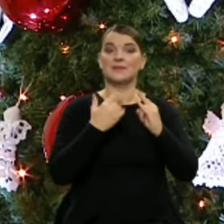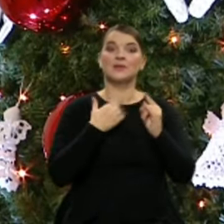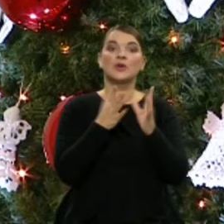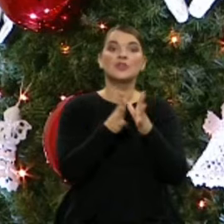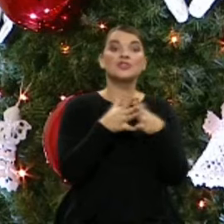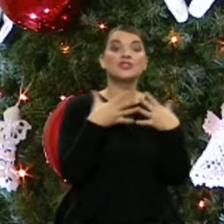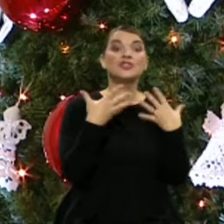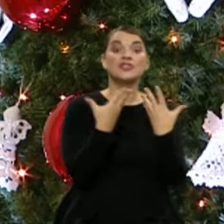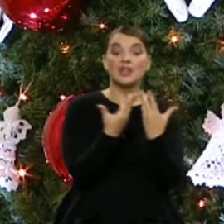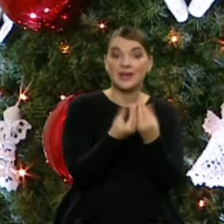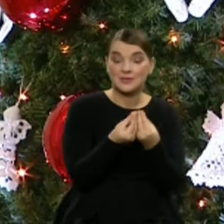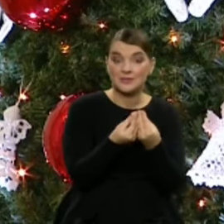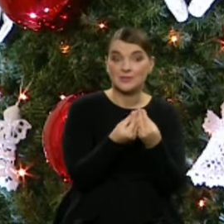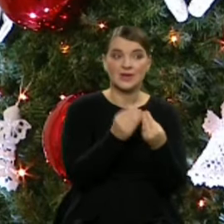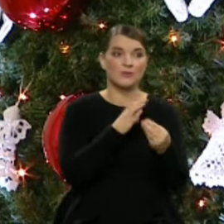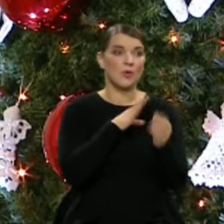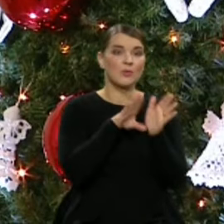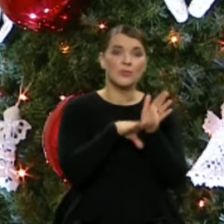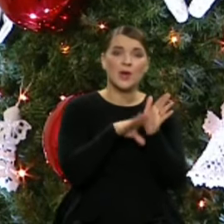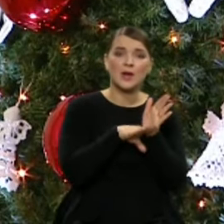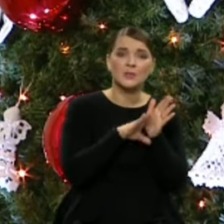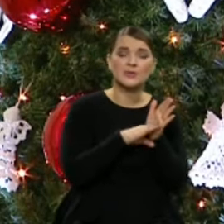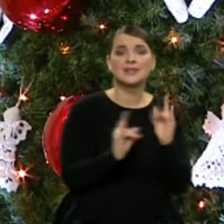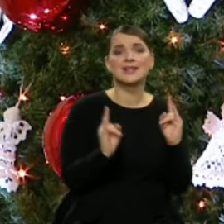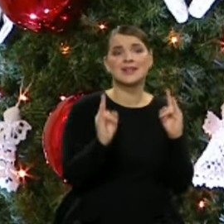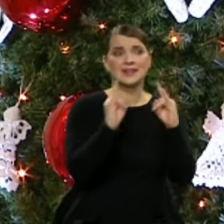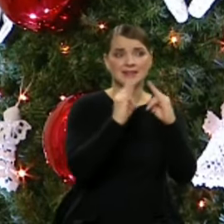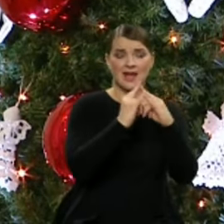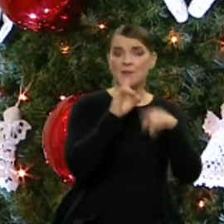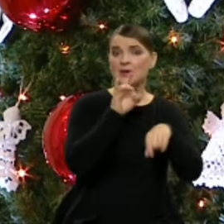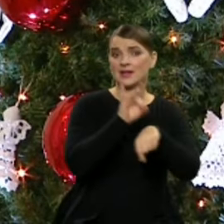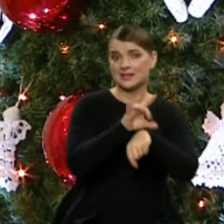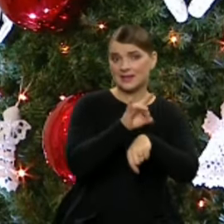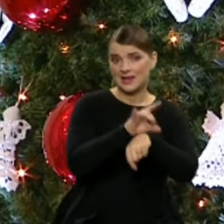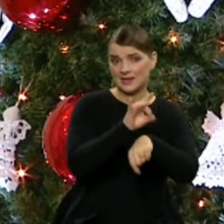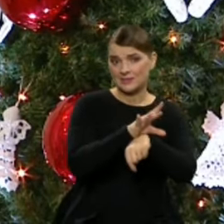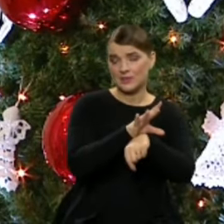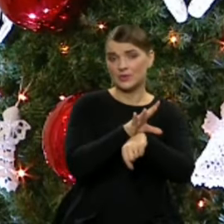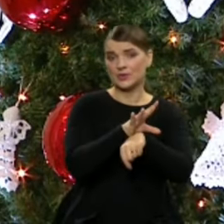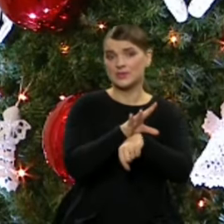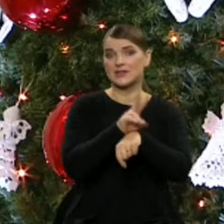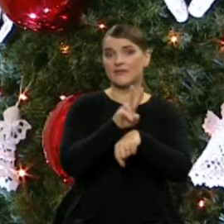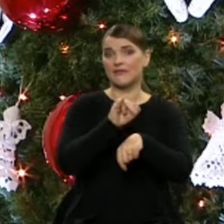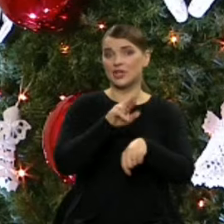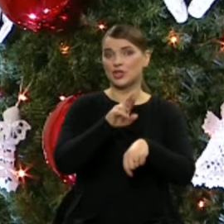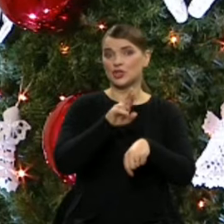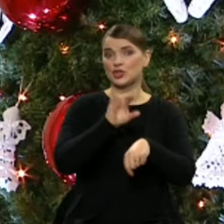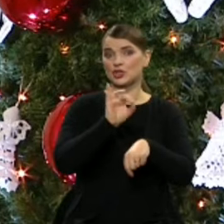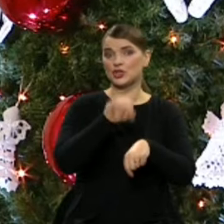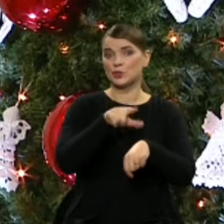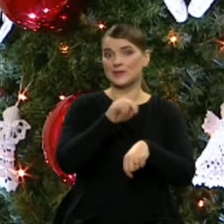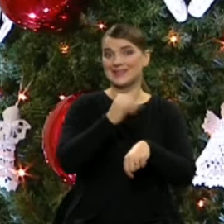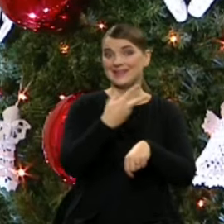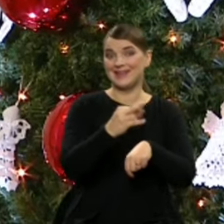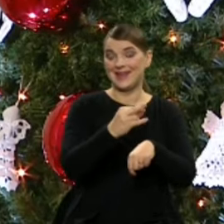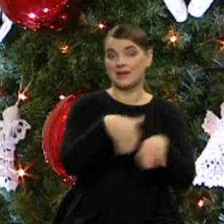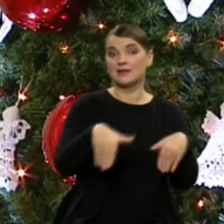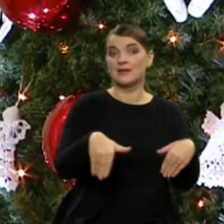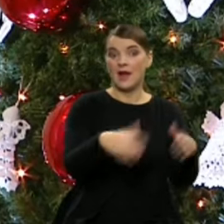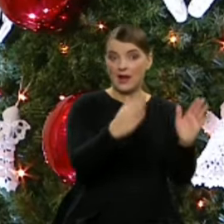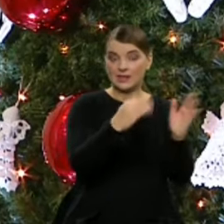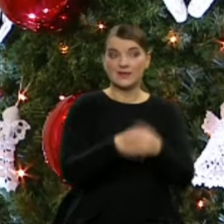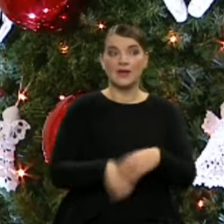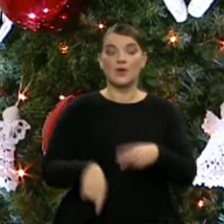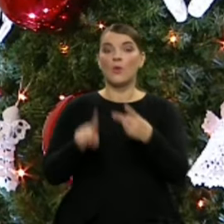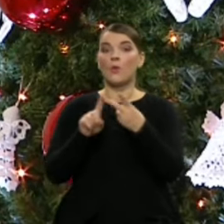arų sklypelis ir namas Klaipėdos viršutinėje gatvėje. O kita mano šeima buvo